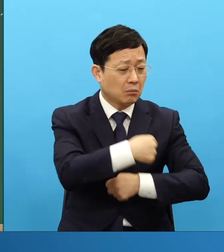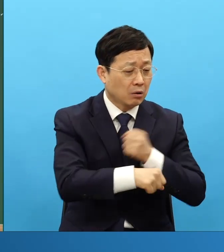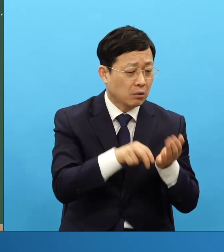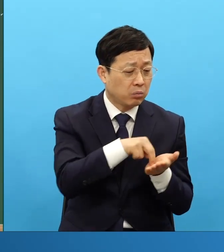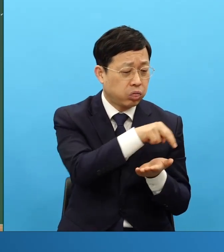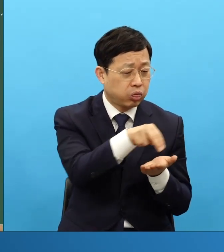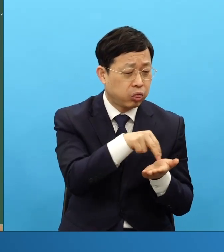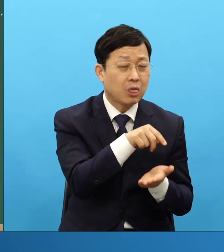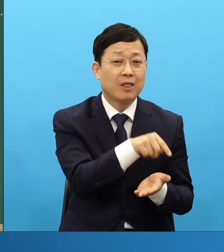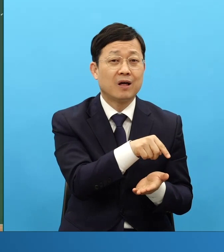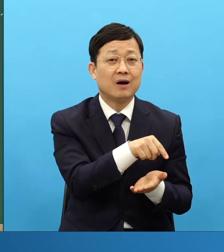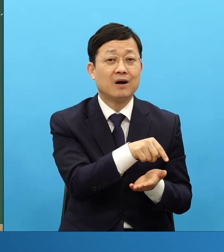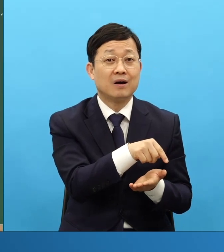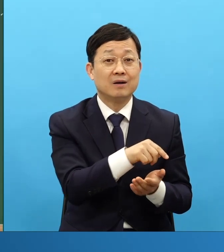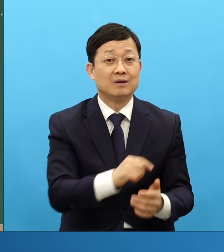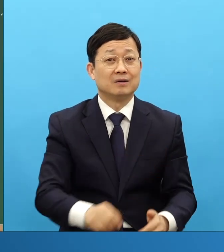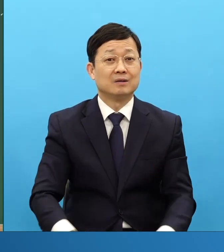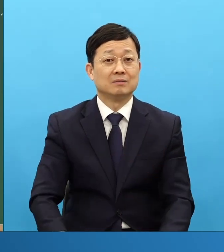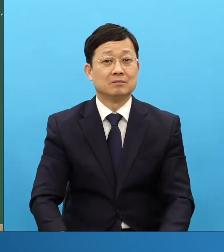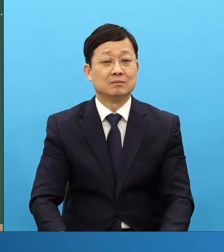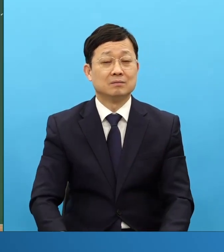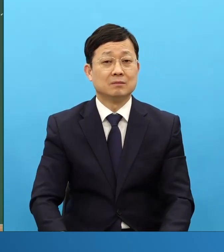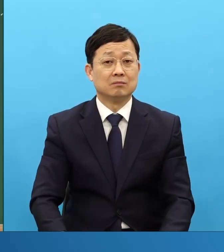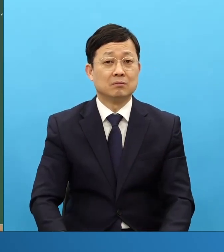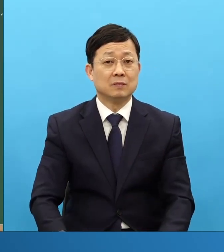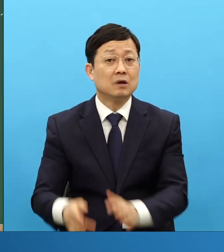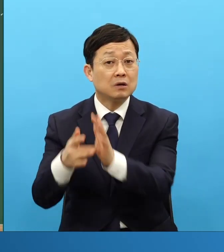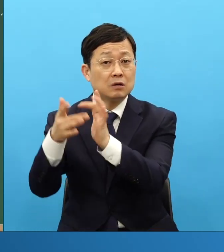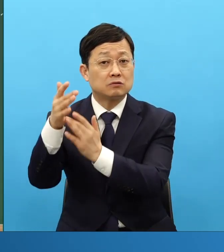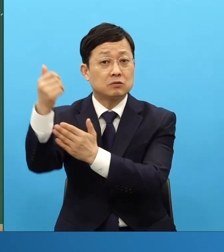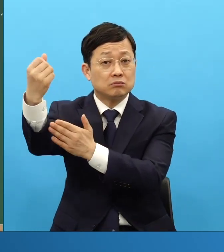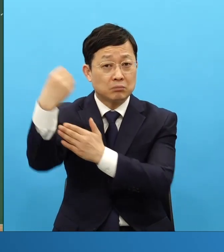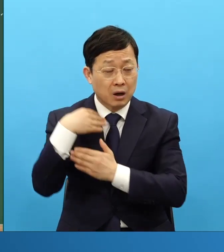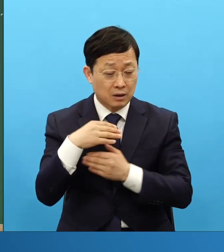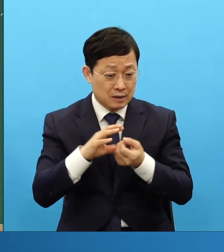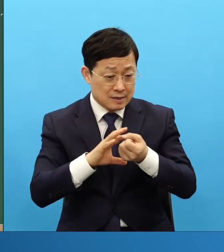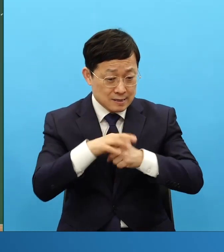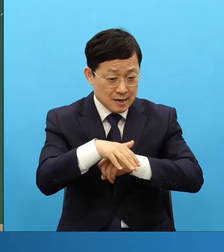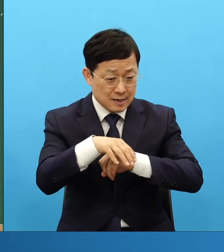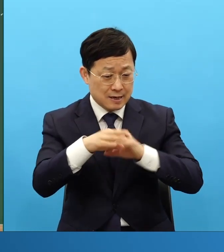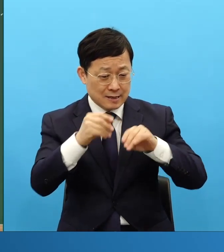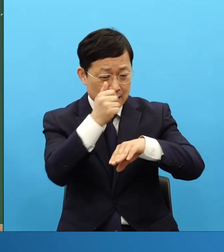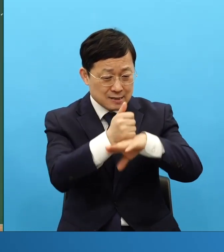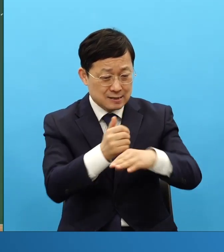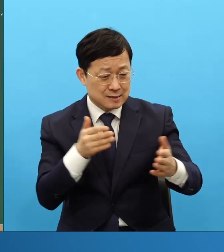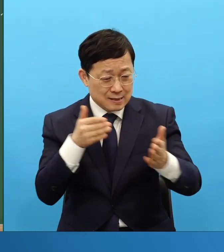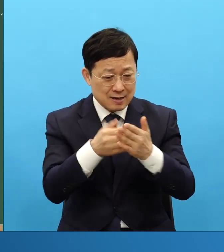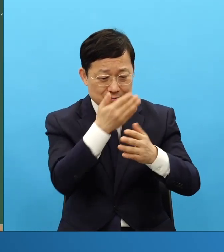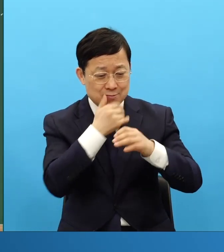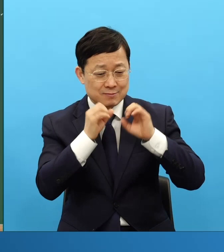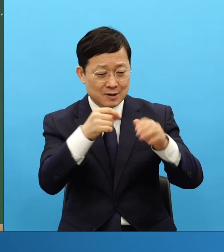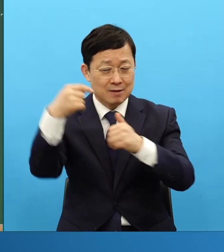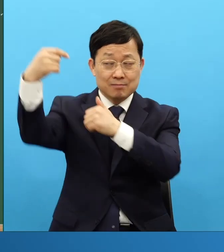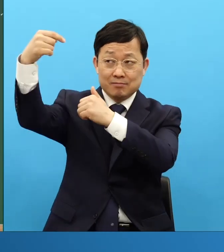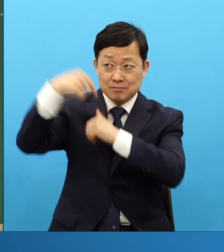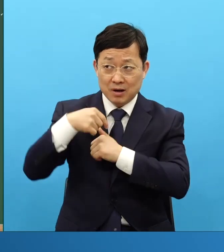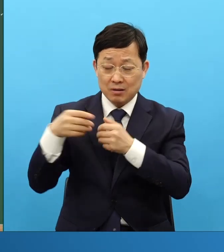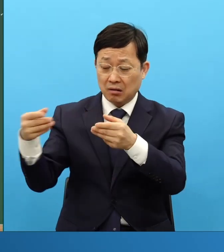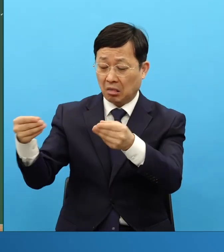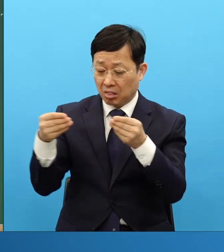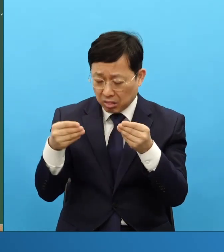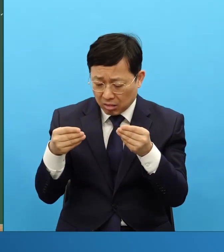We have nothing to do with what Jesus said. 예수님은 분명히 모든 족속, 만민, 땅끝 분명히 얘기했잖아요. But Jesus absolutely spoke